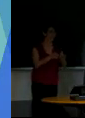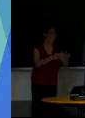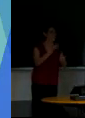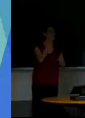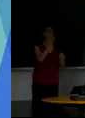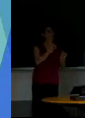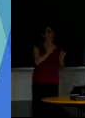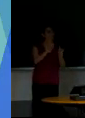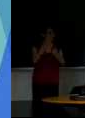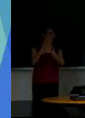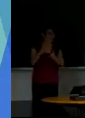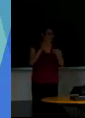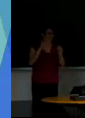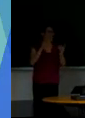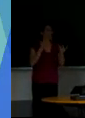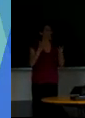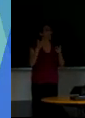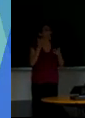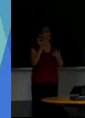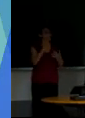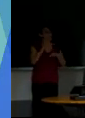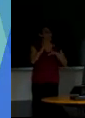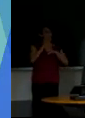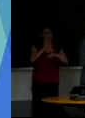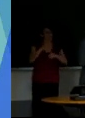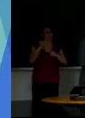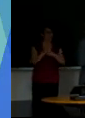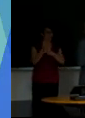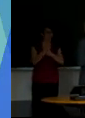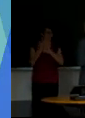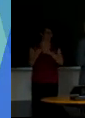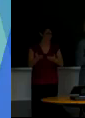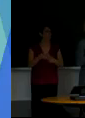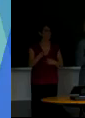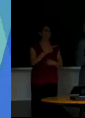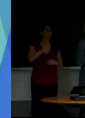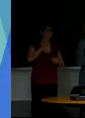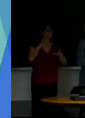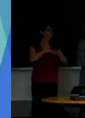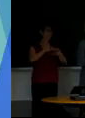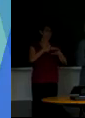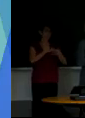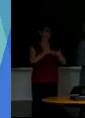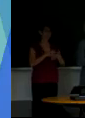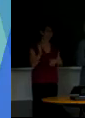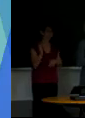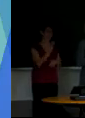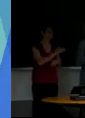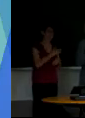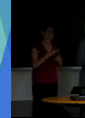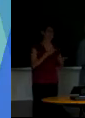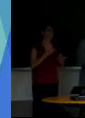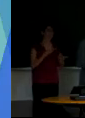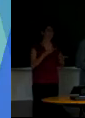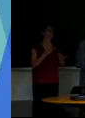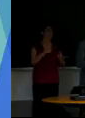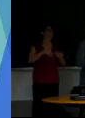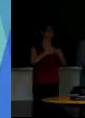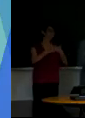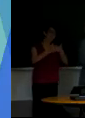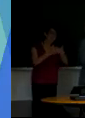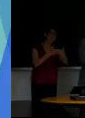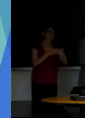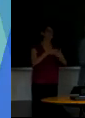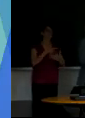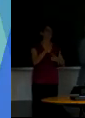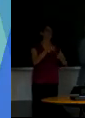accompagnamento verso il mondo del lavoro, sono attività all'ordine del giorno per noi, quindi la vicinanza, diciamo, con gli studenti è sicuramente estremamente